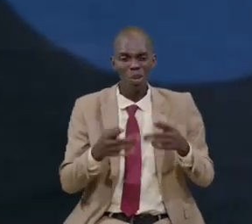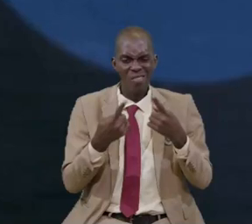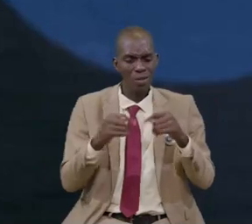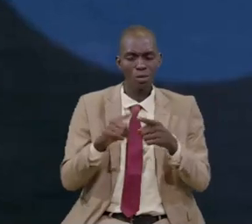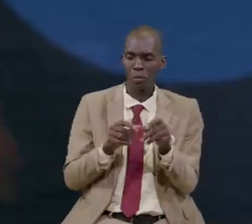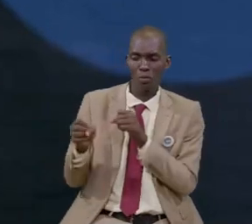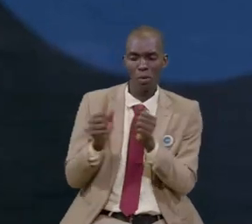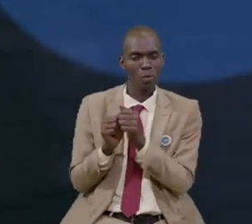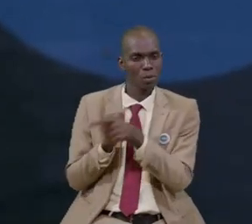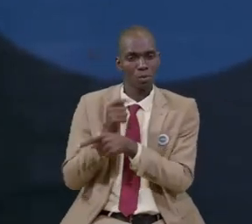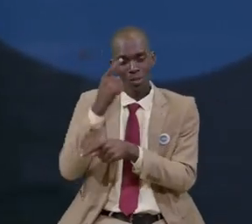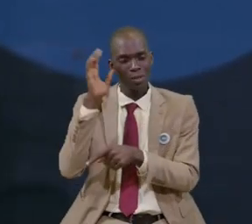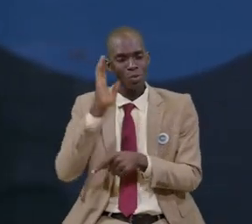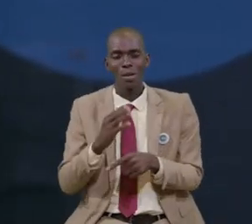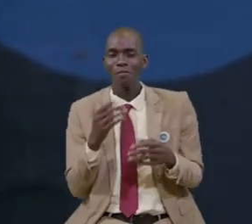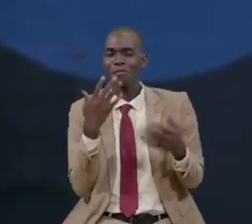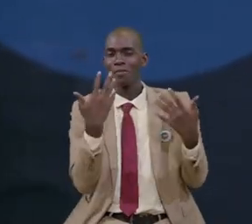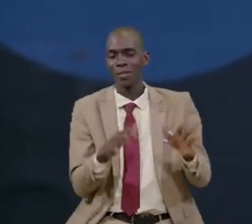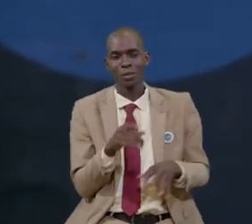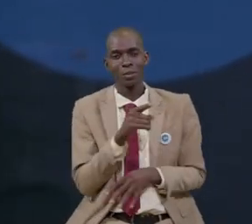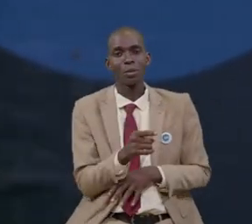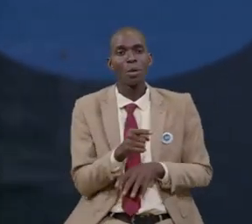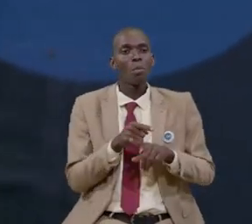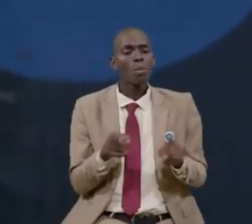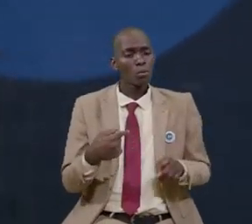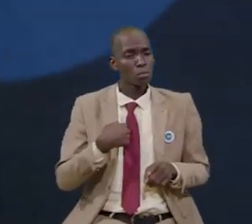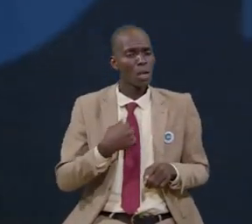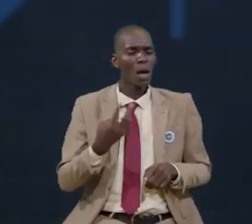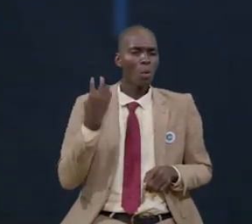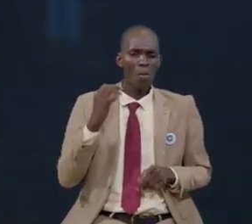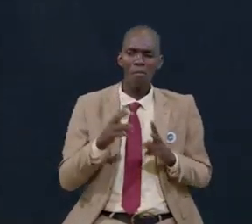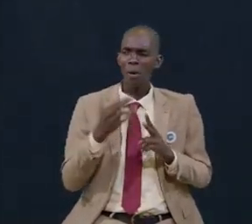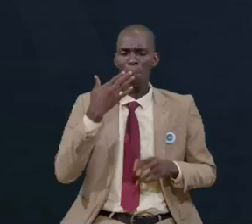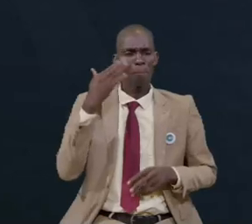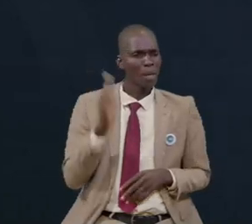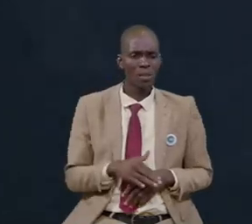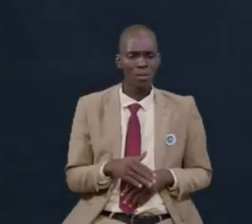eux. Mais j'étais si mauvais que, j'étais si méchant que